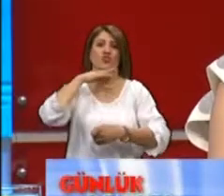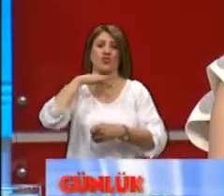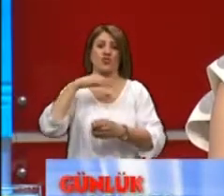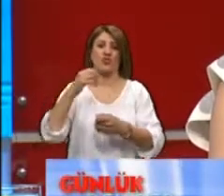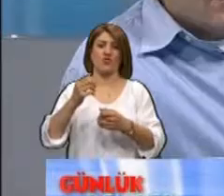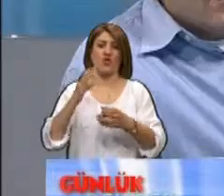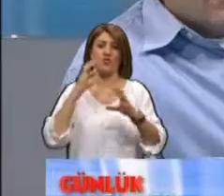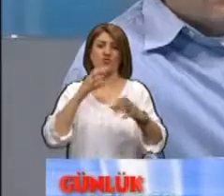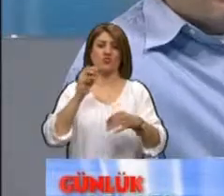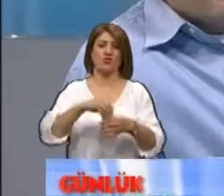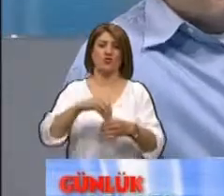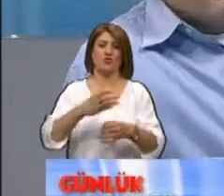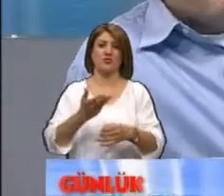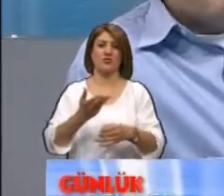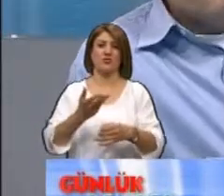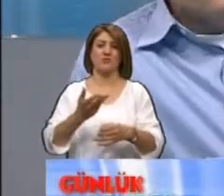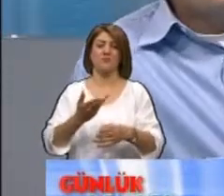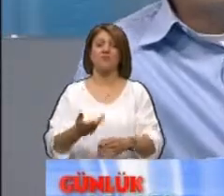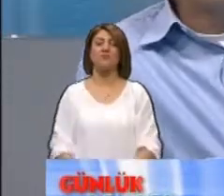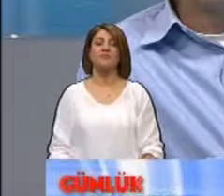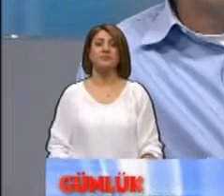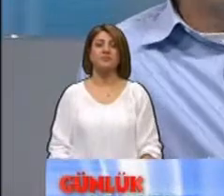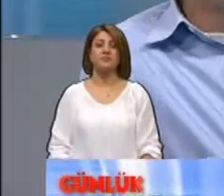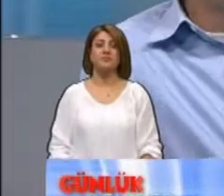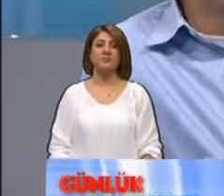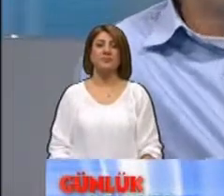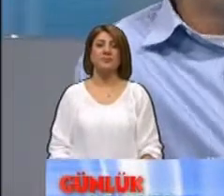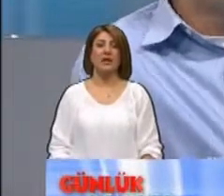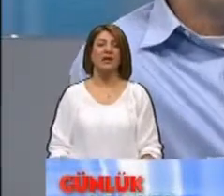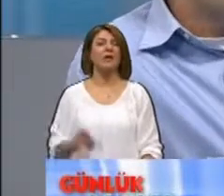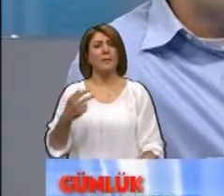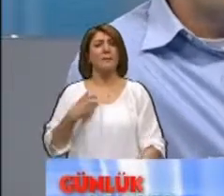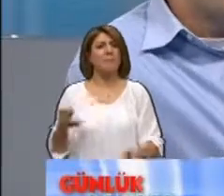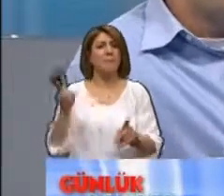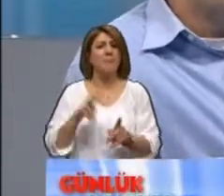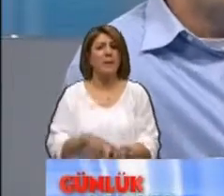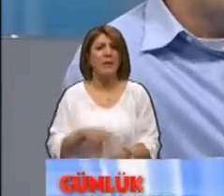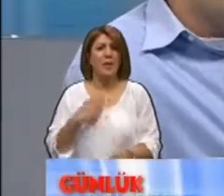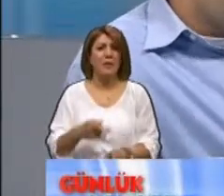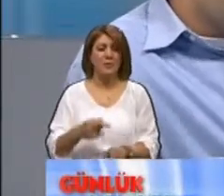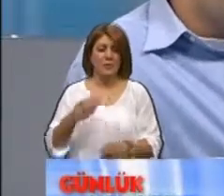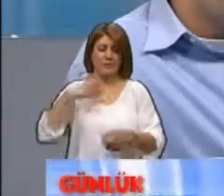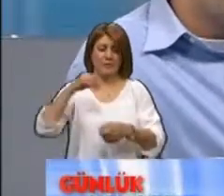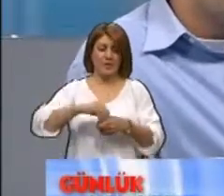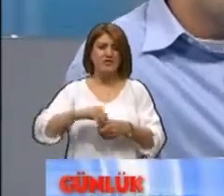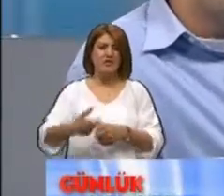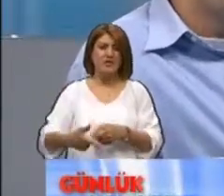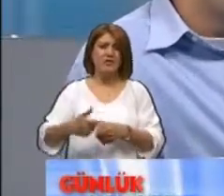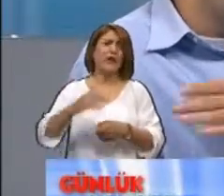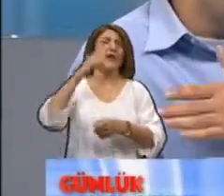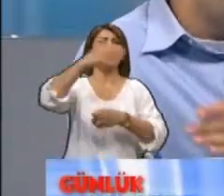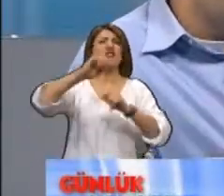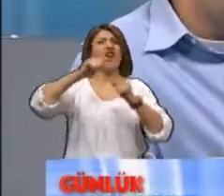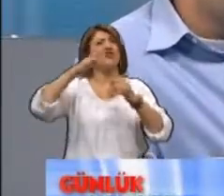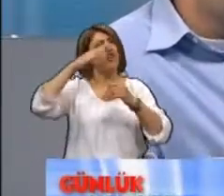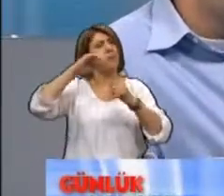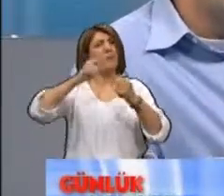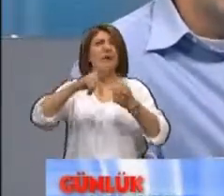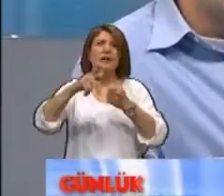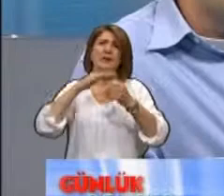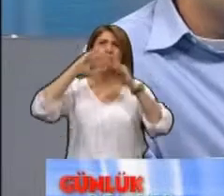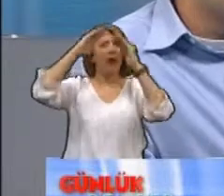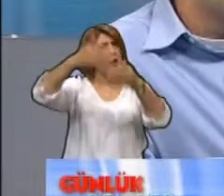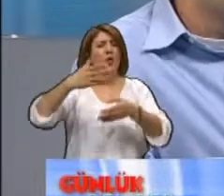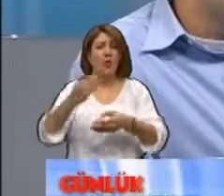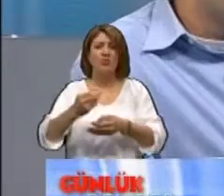otobüse? Ya şey demez misin? Ya şöyle söyleyeyim. Yani biner miyim? İçindeysem cam kırıldı, kapladılar dışını. Şoför yürüyün binin